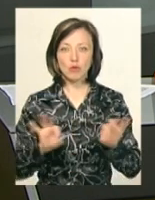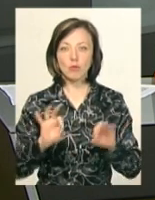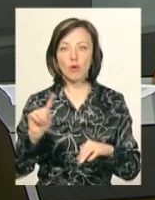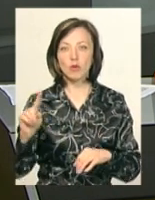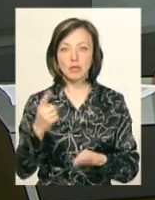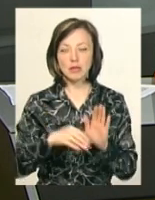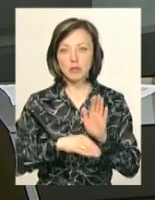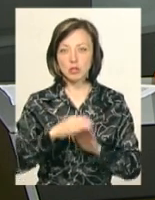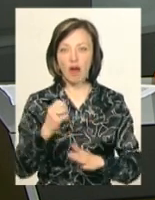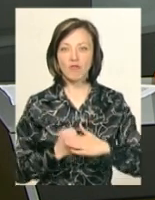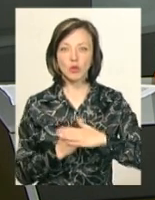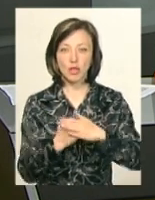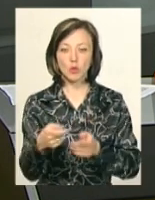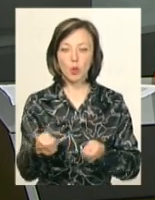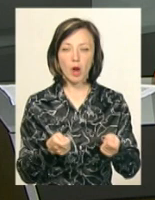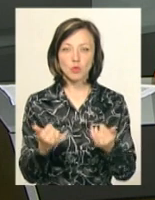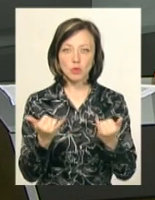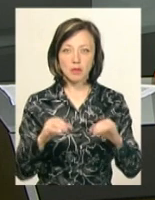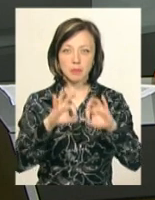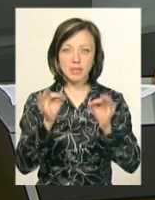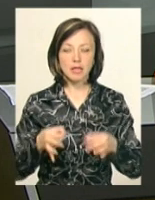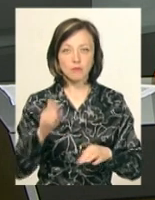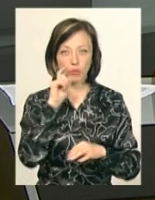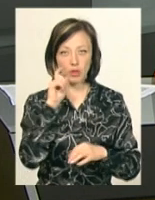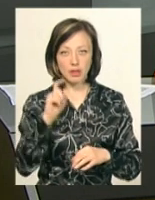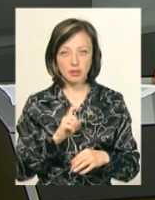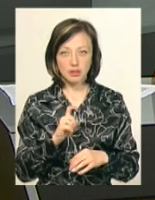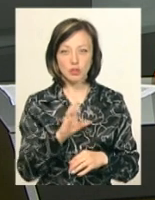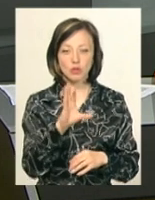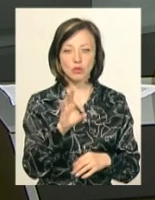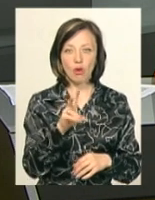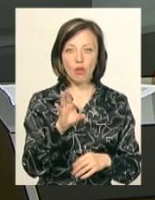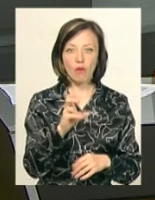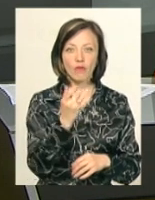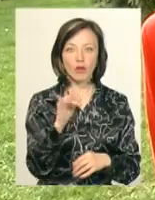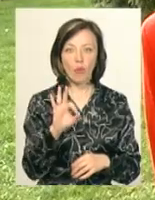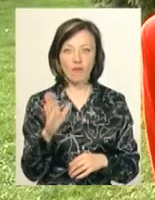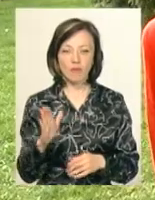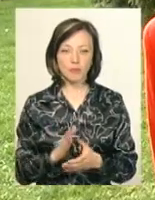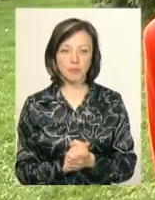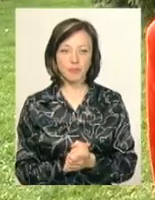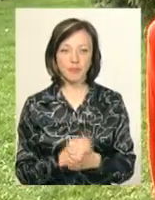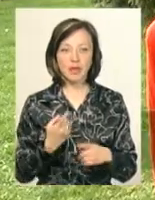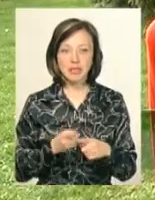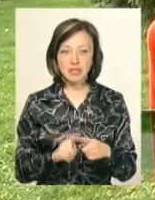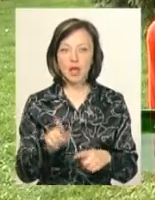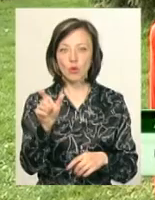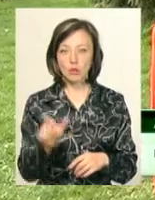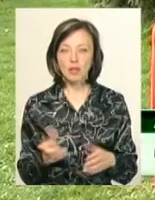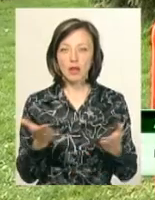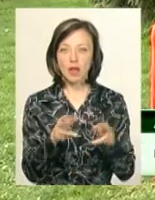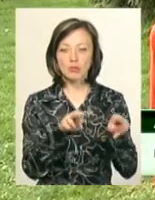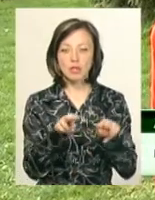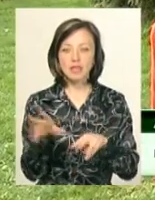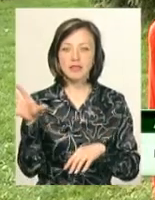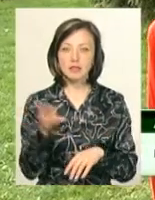з найбільш авторитетних кураторів сучасного мистецтва в Україні Олександр Соловйов. Це людина, яка, власне, спостерігала за